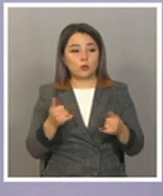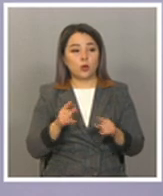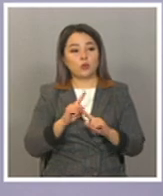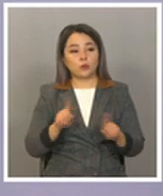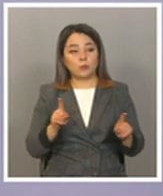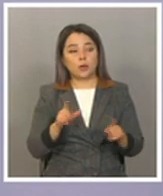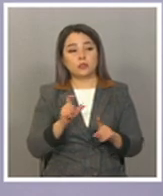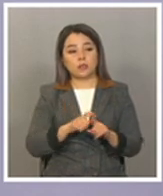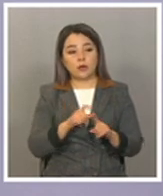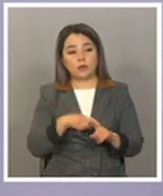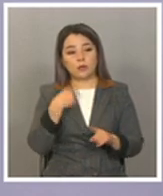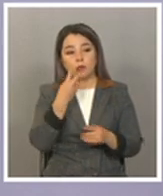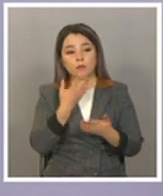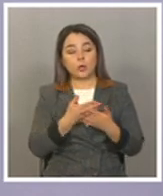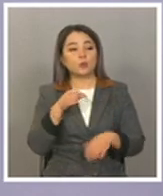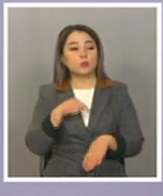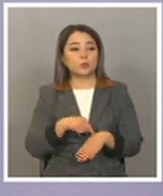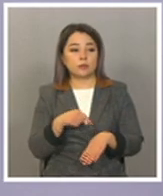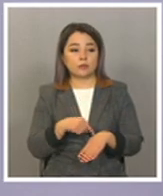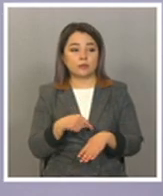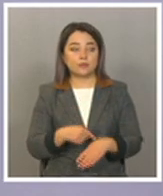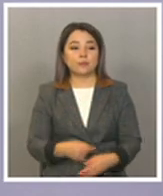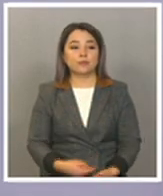для выражения чувств».